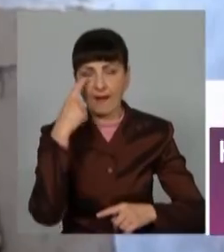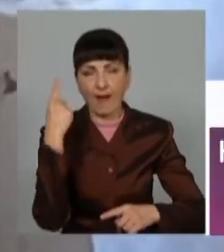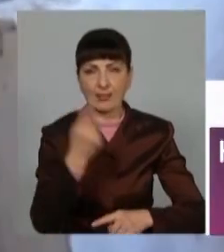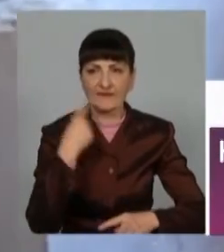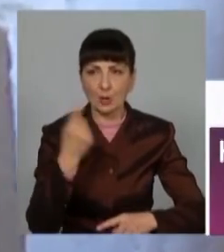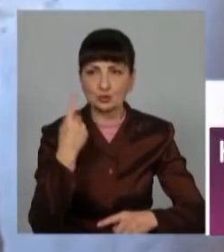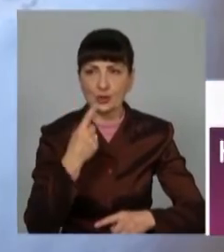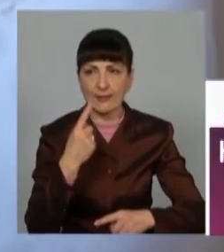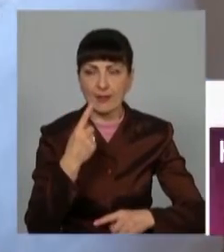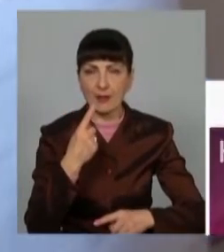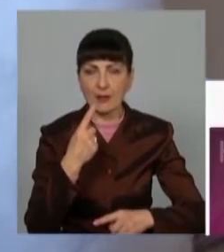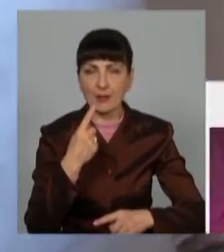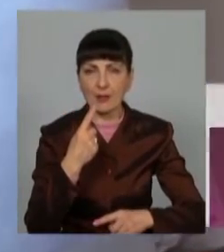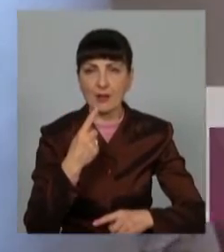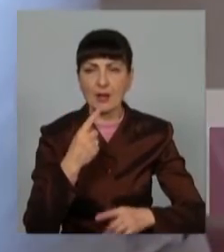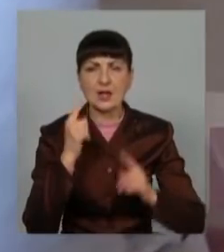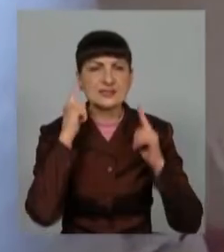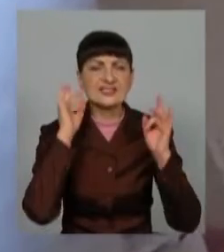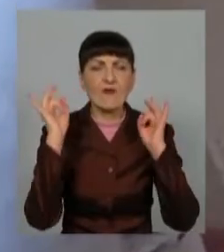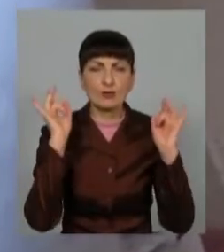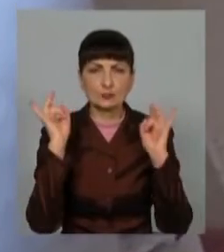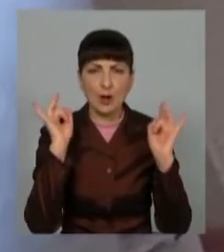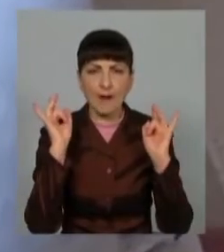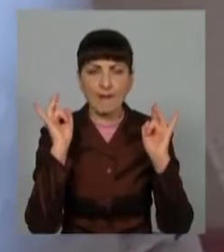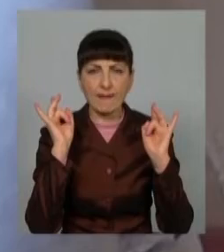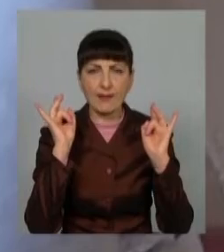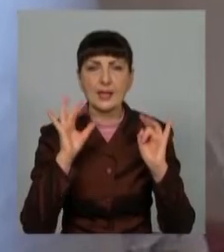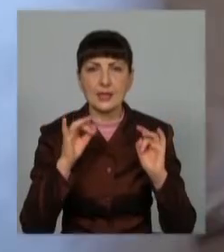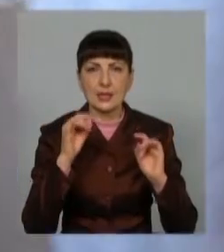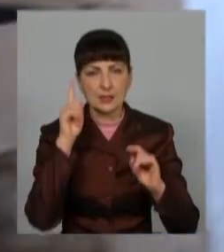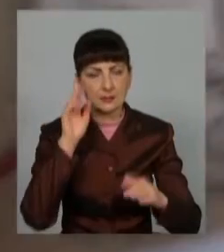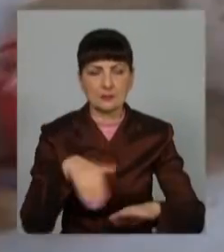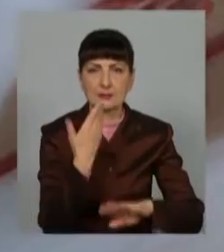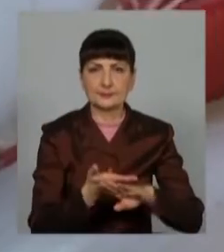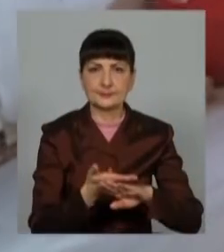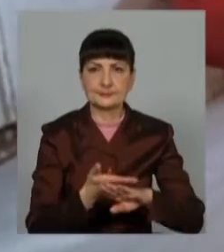головокружение, звон в ушах и потеря сознания.